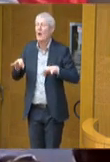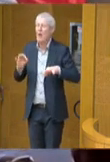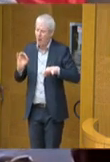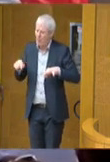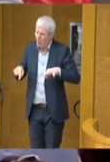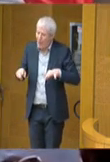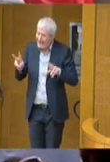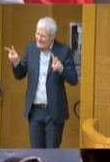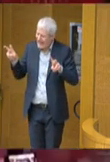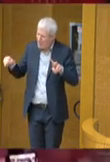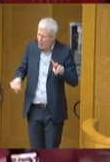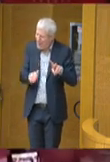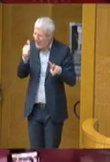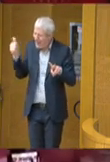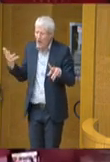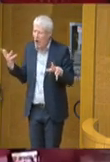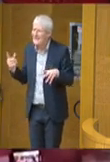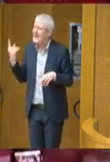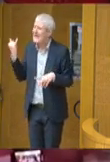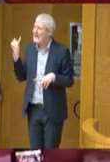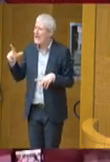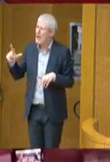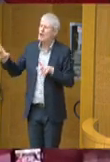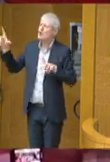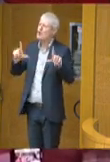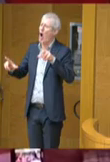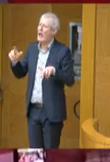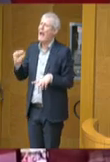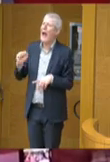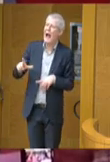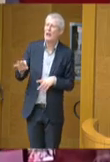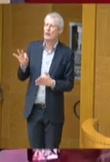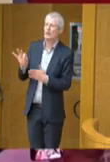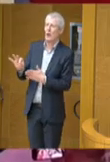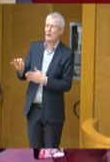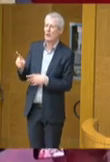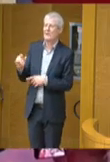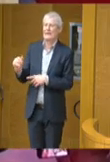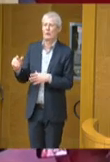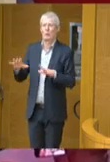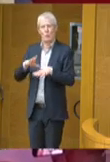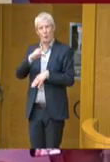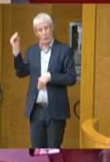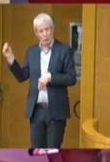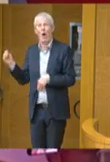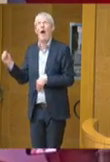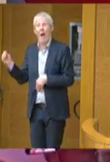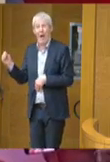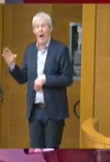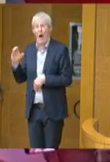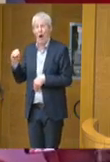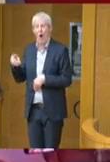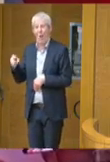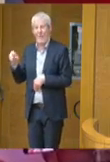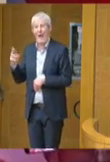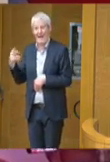di quell'anno, che nello specifico è stata il sole al centro di tutto. Da qui la scelta è ricaduta su Copernico e